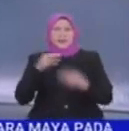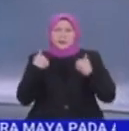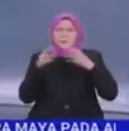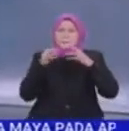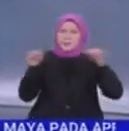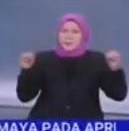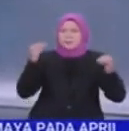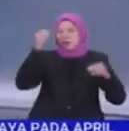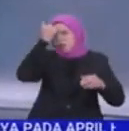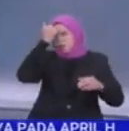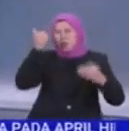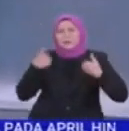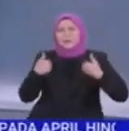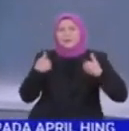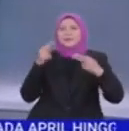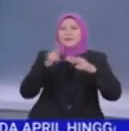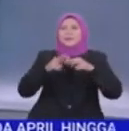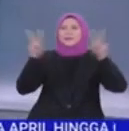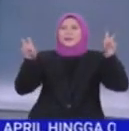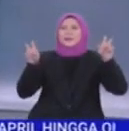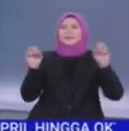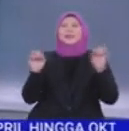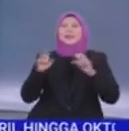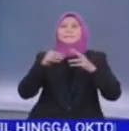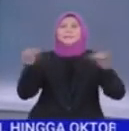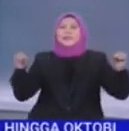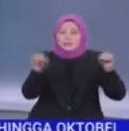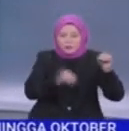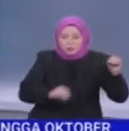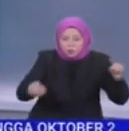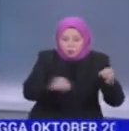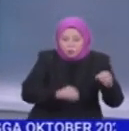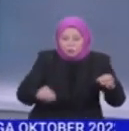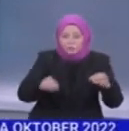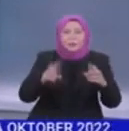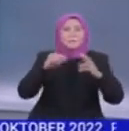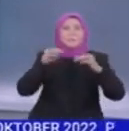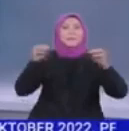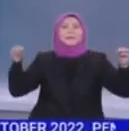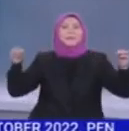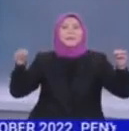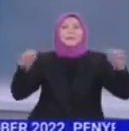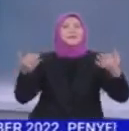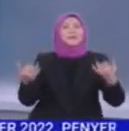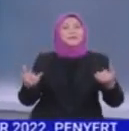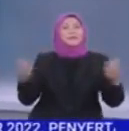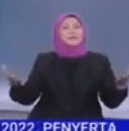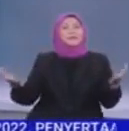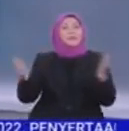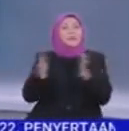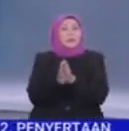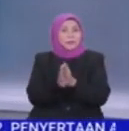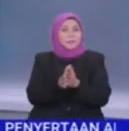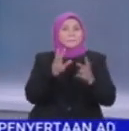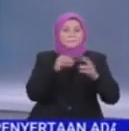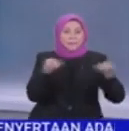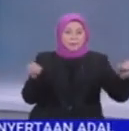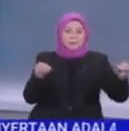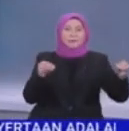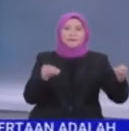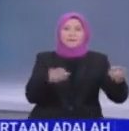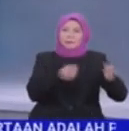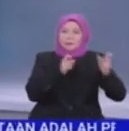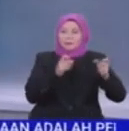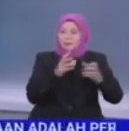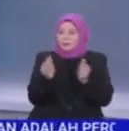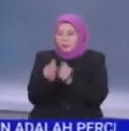ada. Ini sebenarnya mi yang tak ada apa-apalah. Tapi apa yang kita nak cerita ni gabungan mi segera tapi ada telur